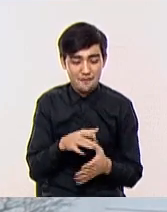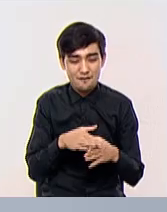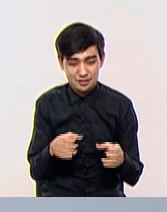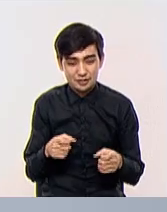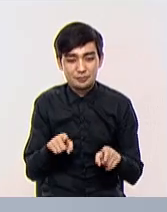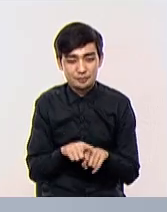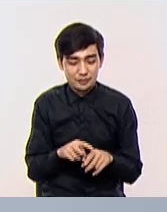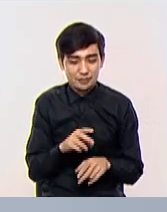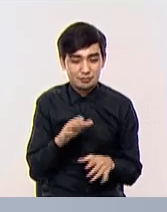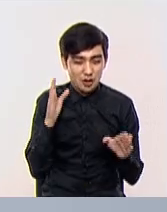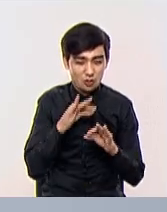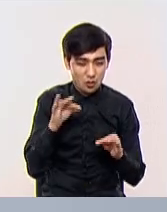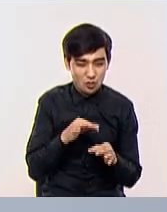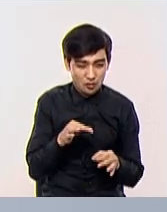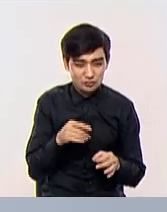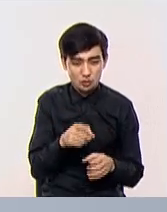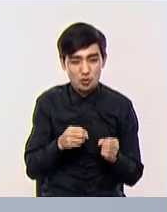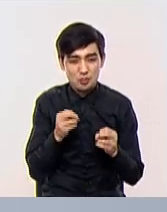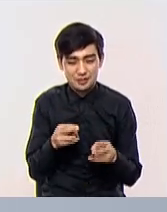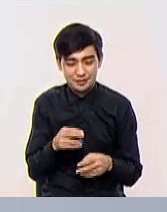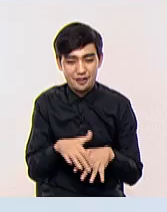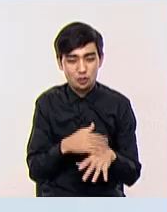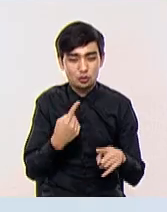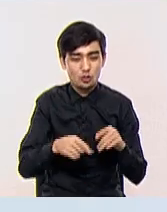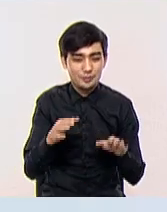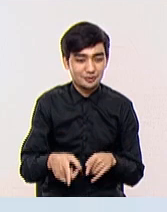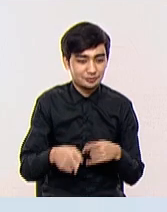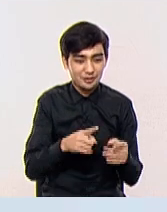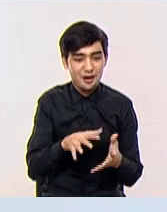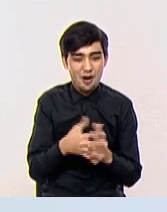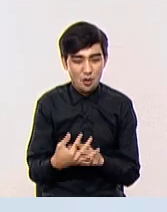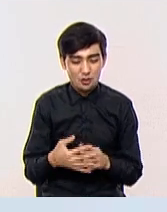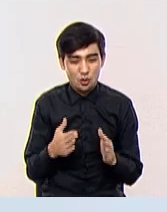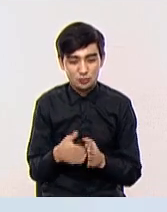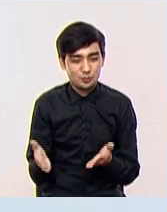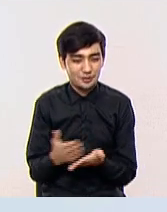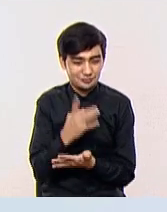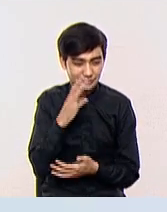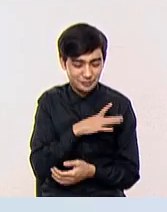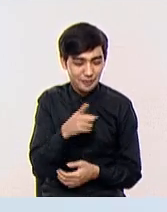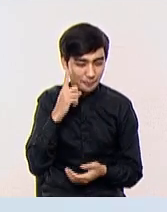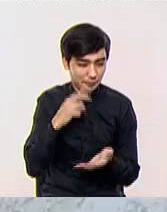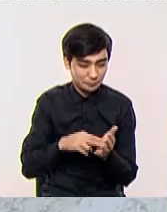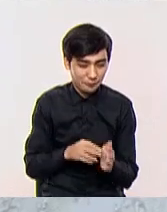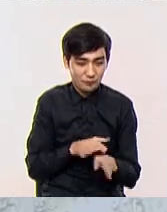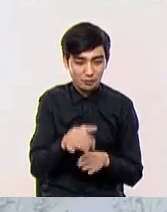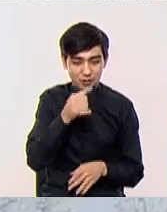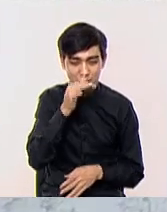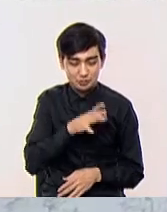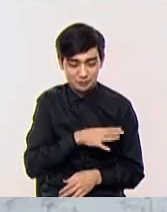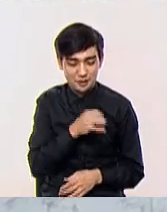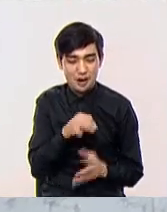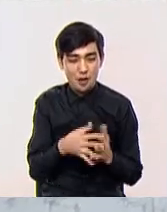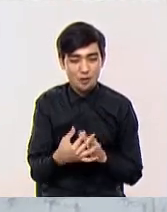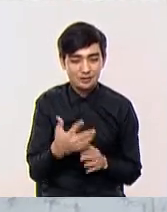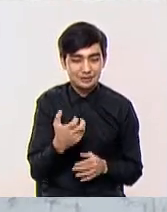ішінде санитарлық экологиялық жағынан қауіпті деп халықты көшіріп ауыл үйлерін сүрмек болған еді. Алайда бұл ойлары іске аса қоймады.